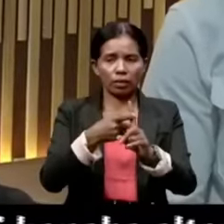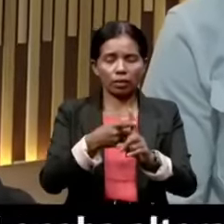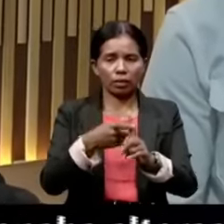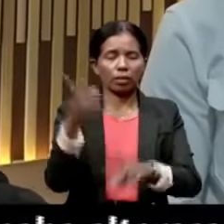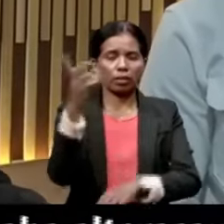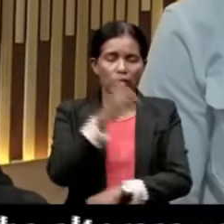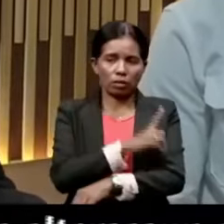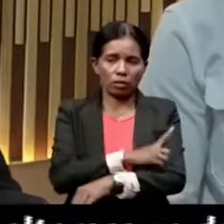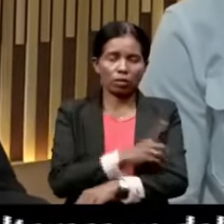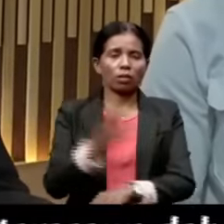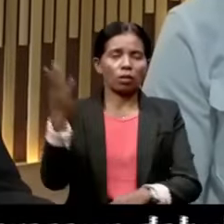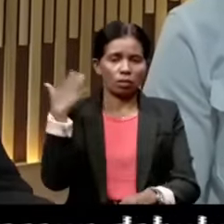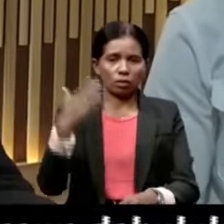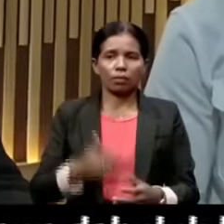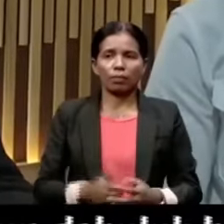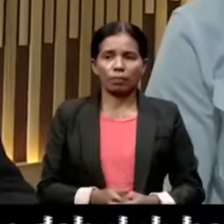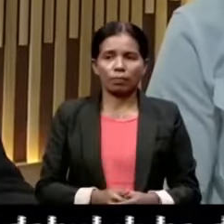hidup antis,